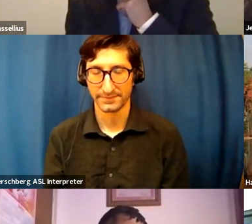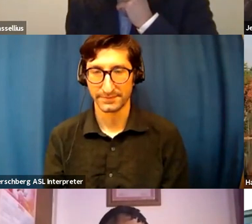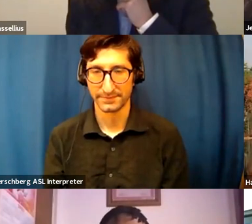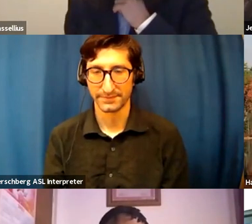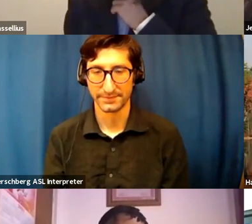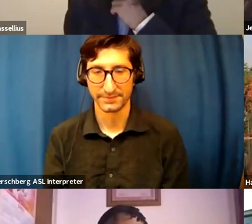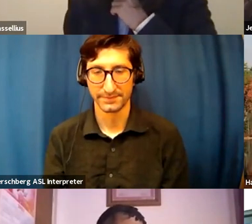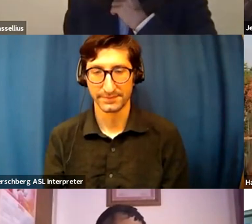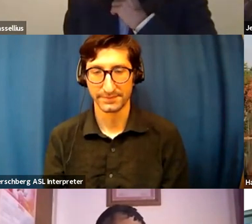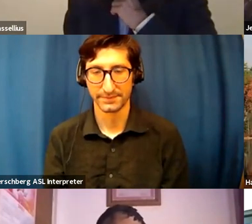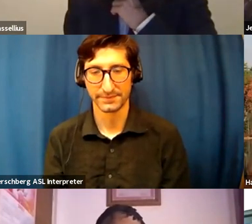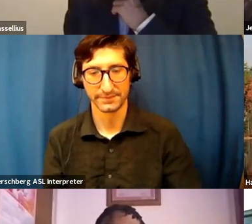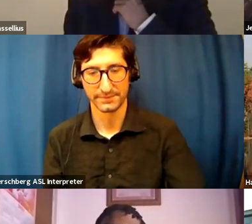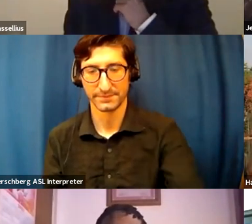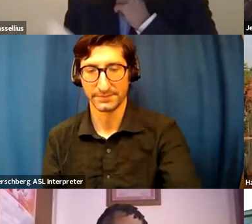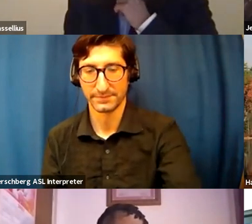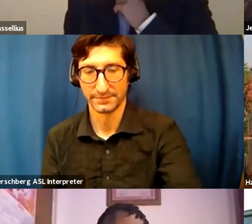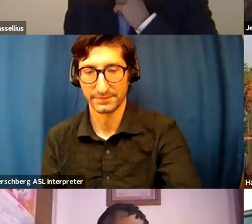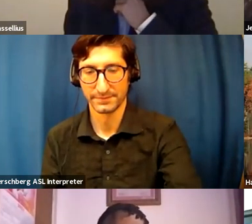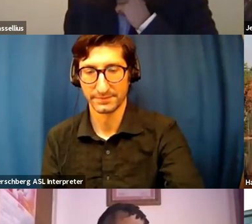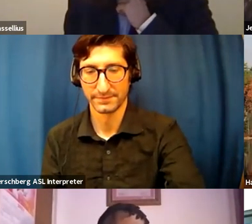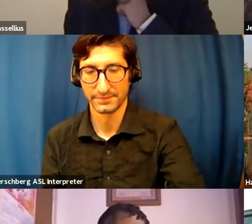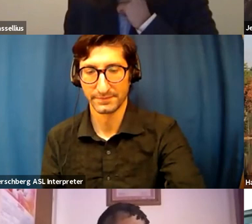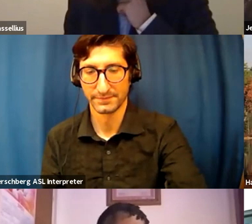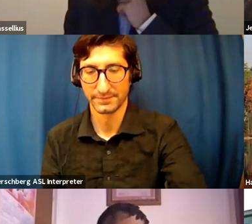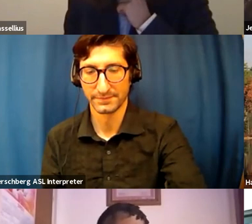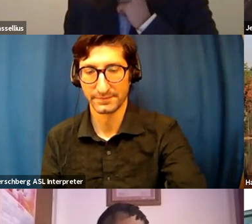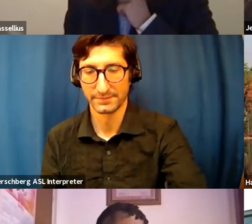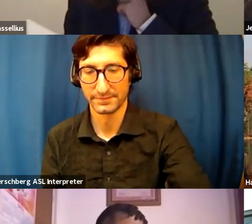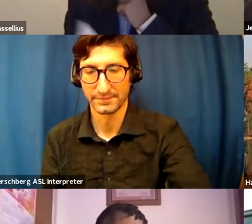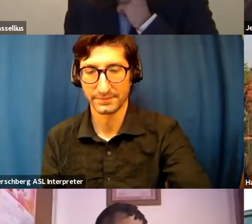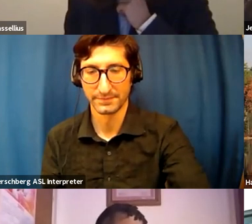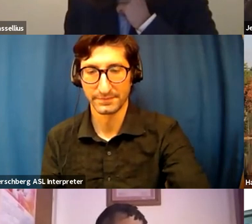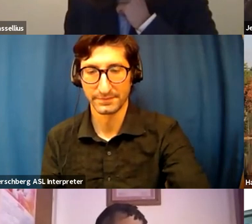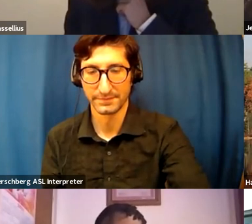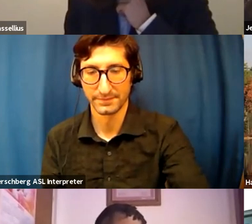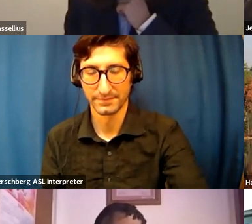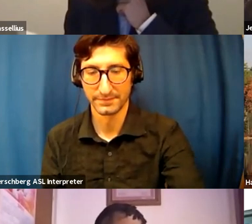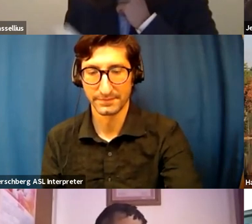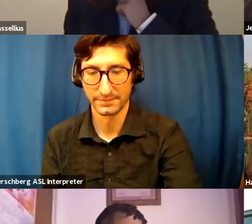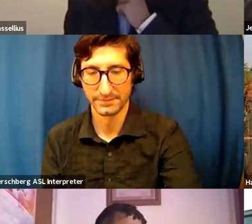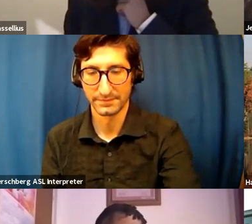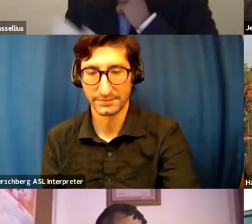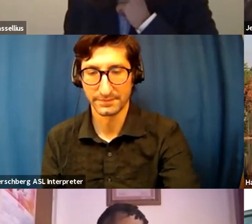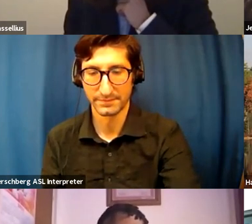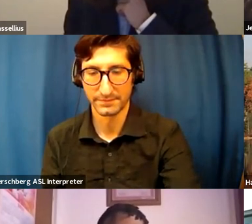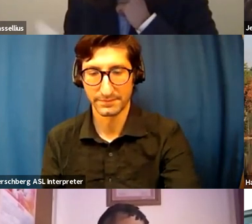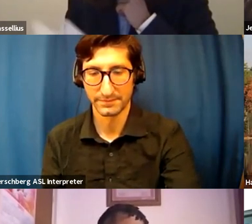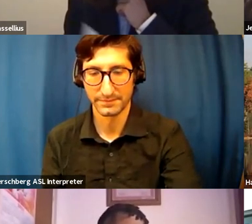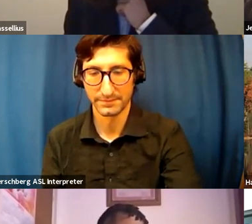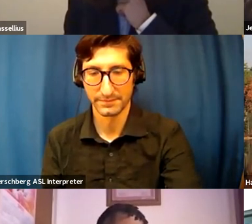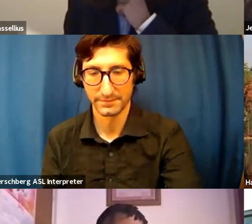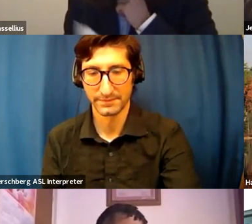để có thể tham gia cái chương trình Zoom và có thông dịch người Việt, xin cảm ơn.